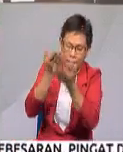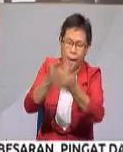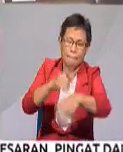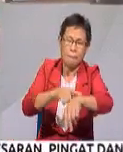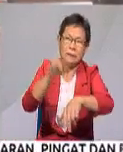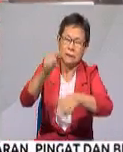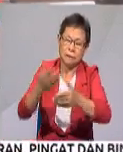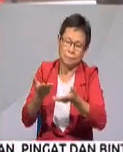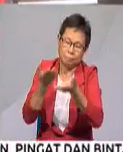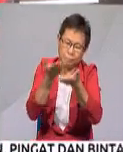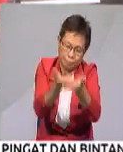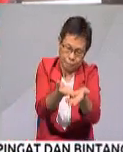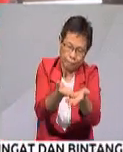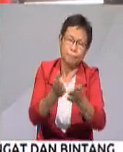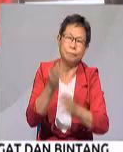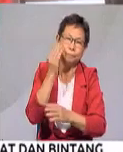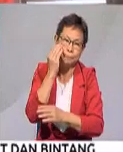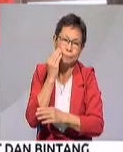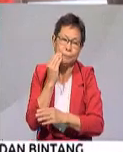terdekat.